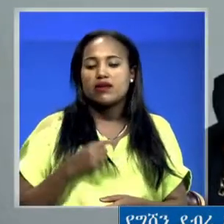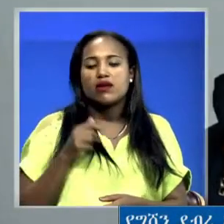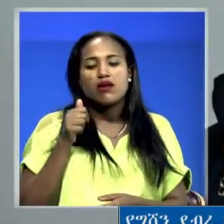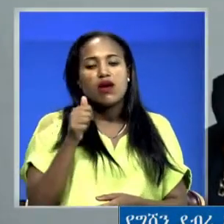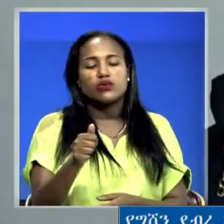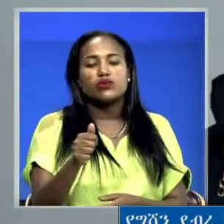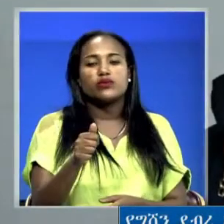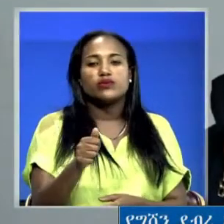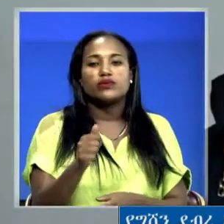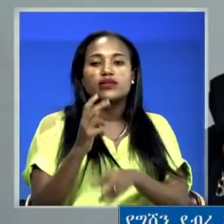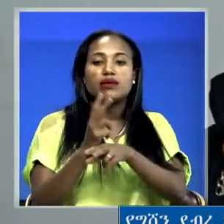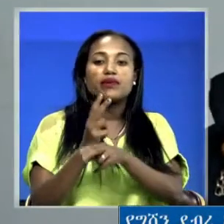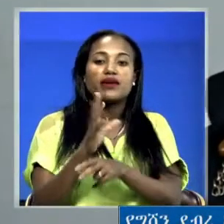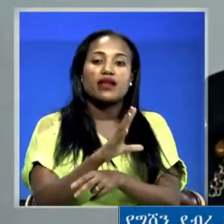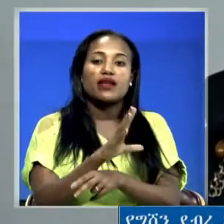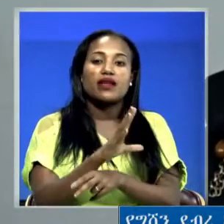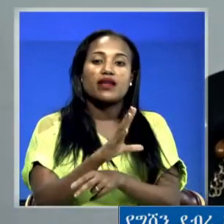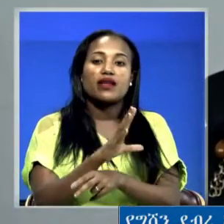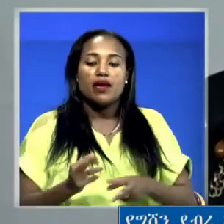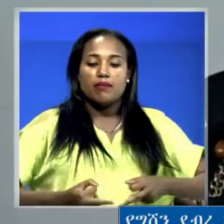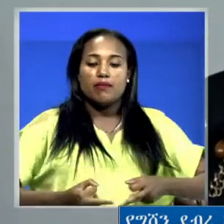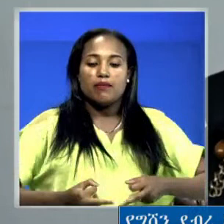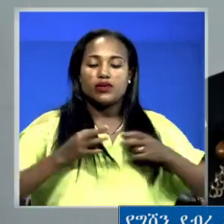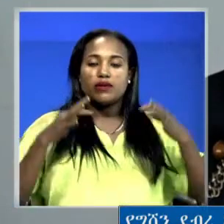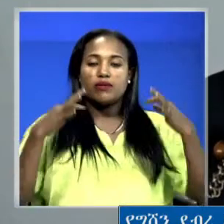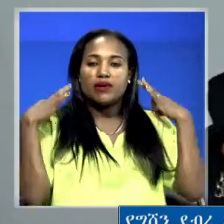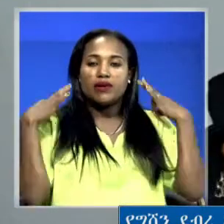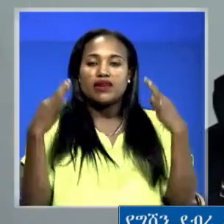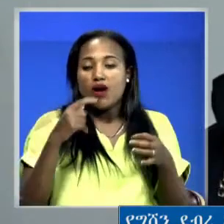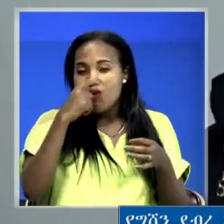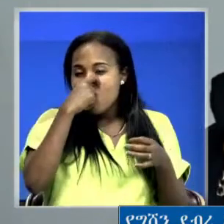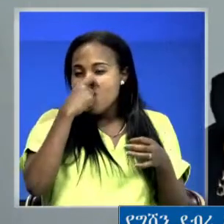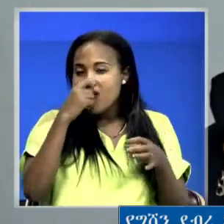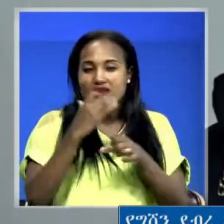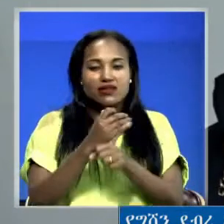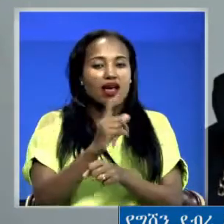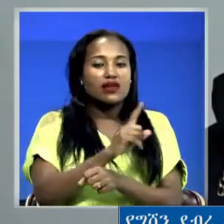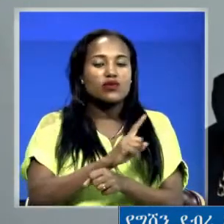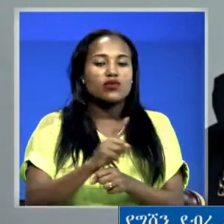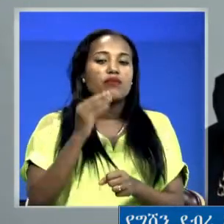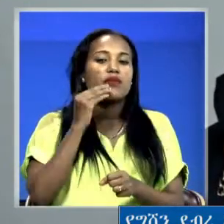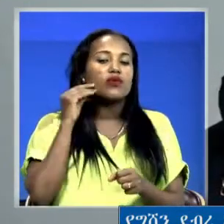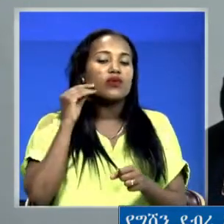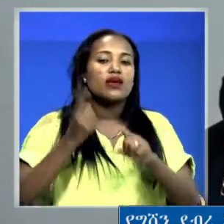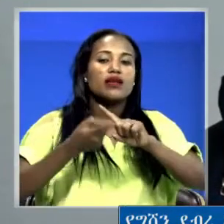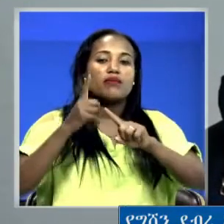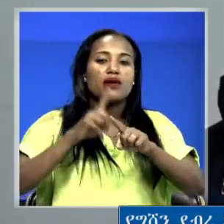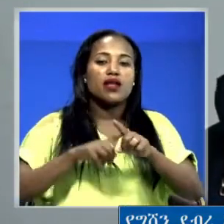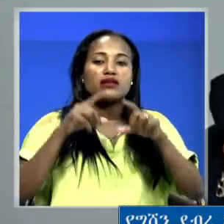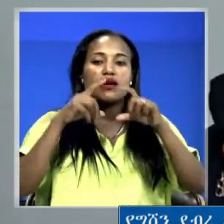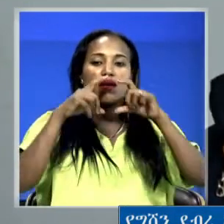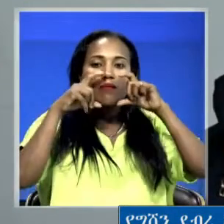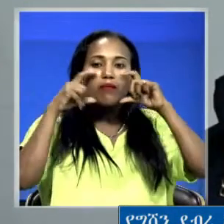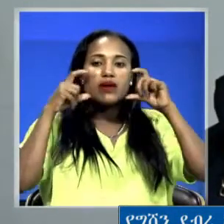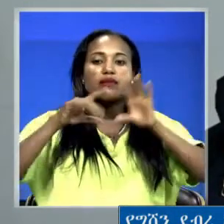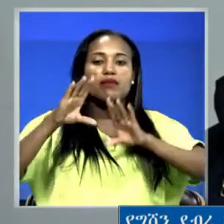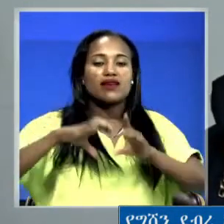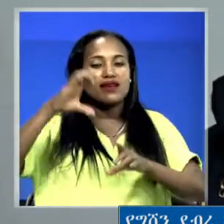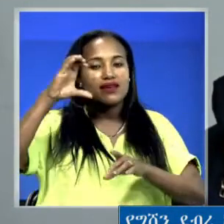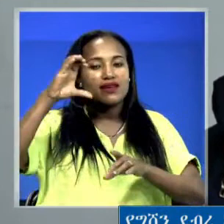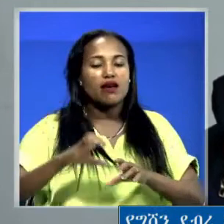ራሱን እንዲጠብቅና በህይወት በጤና ጉንፋን ሳይዘው ወደ ቤቱ እንዲመለስ ማስክ የማስደረግ